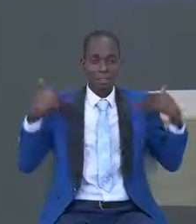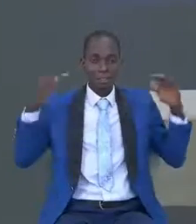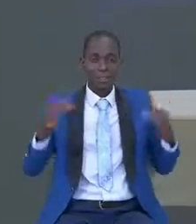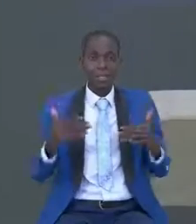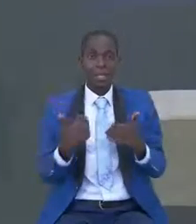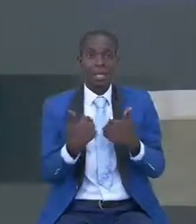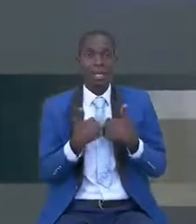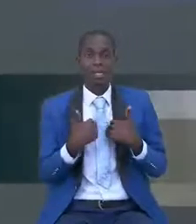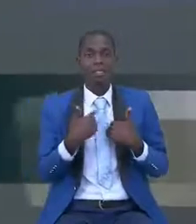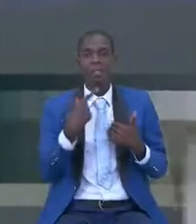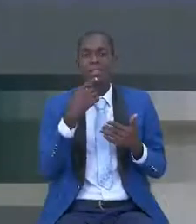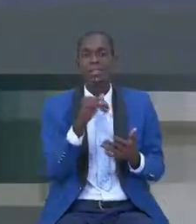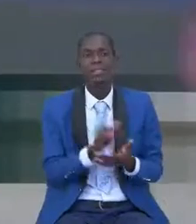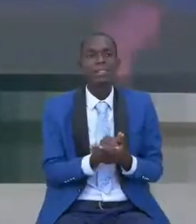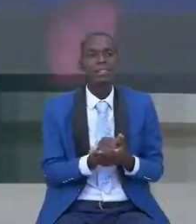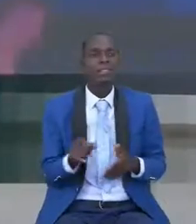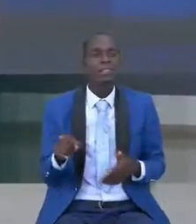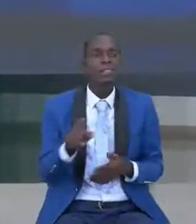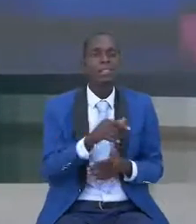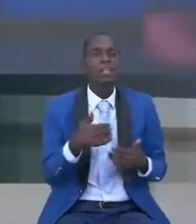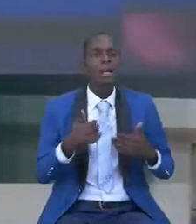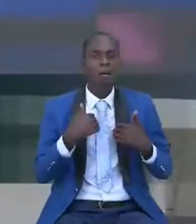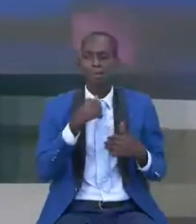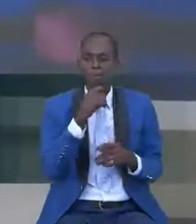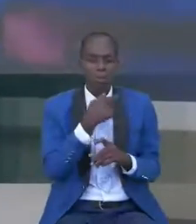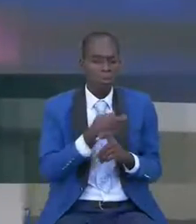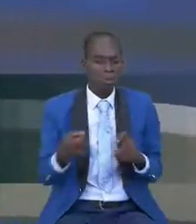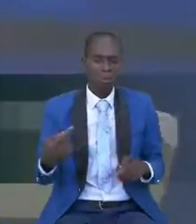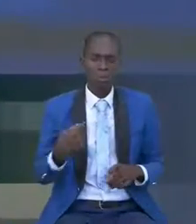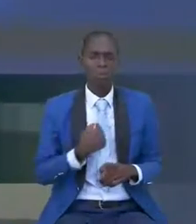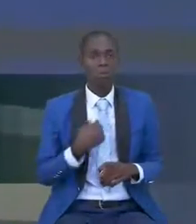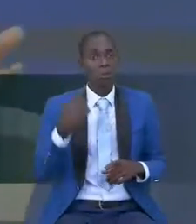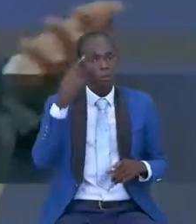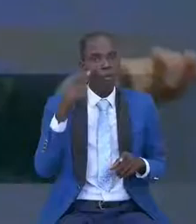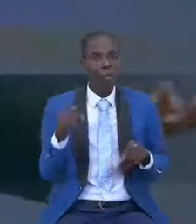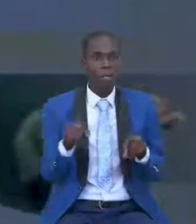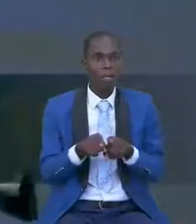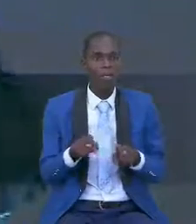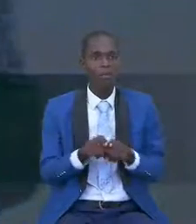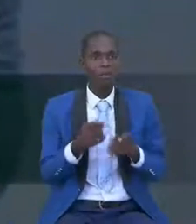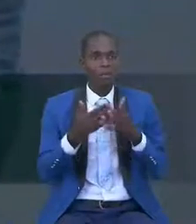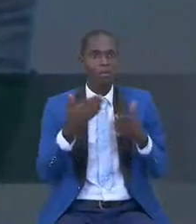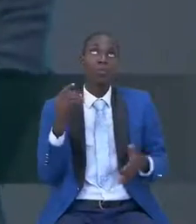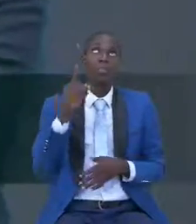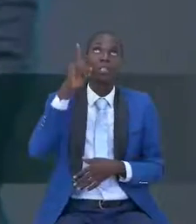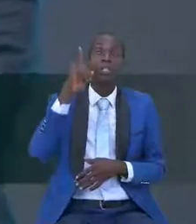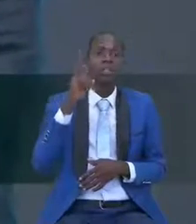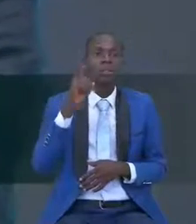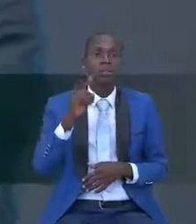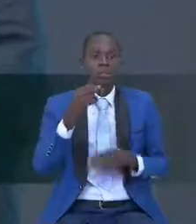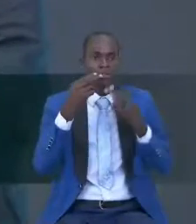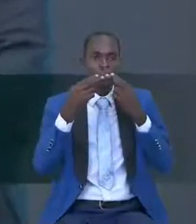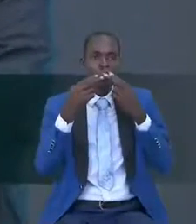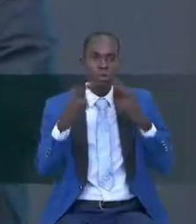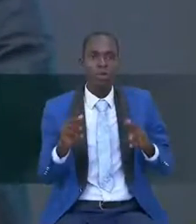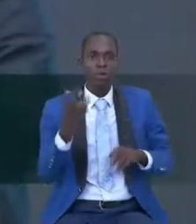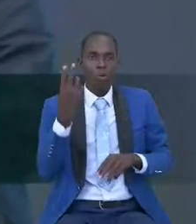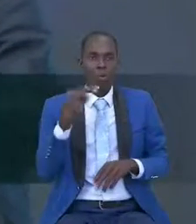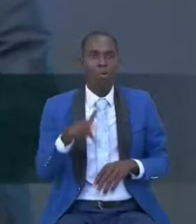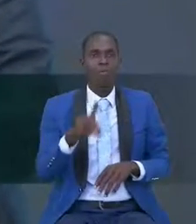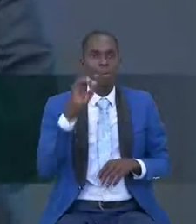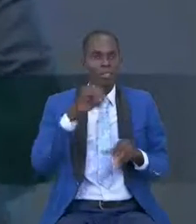dit, ils n'ont pas pu me faire du mal. qu'il ne me fait aucun mal, parce que j'ai été trouvé